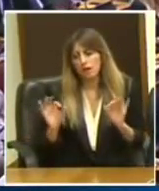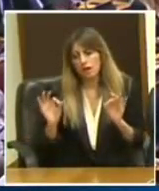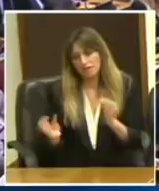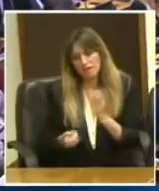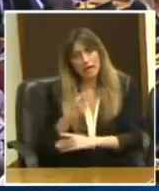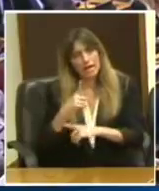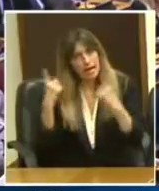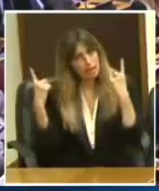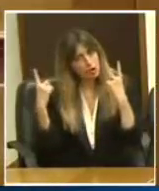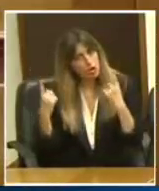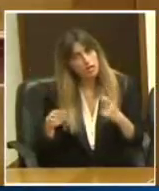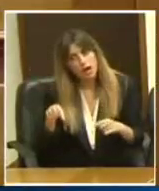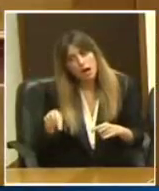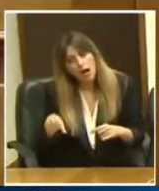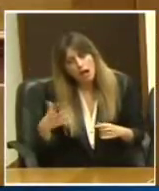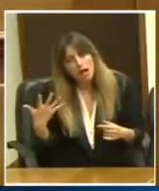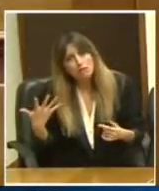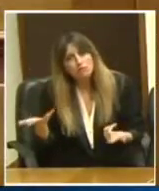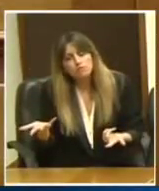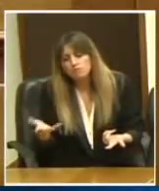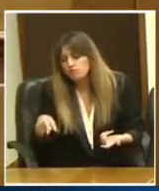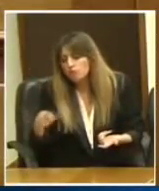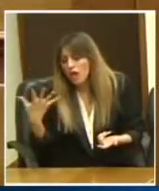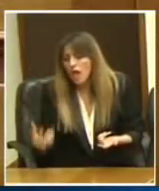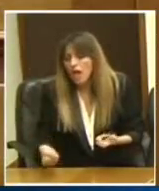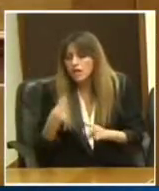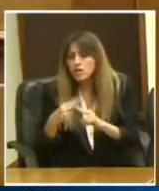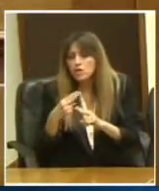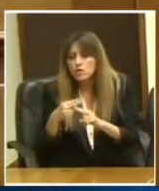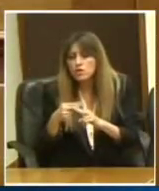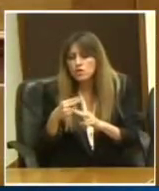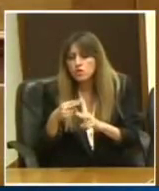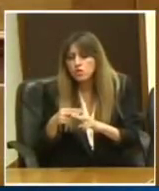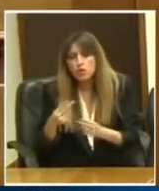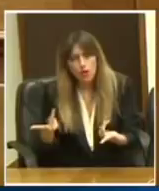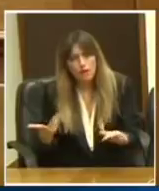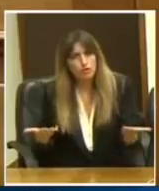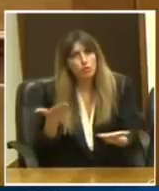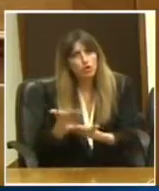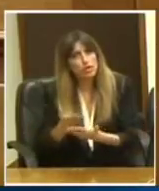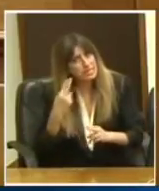όπλο, προκειμένου να ρίξει την κυβέρνηση ή να απειλήσει ότι θα ρίξει την κυβέρνηση.